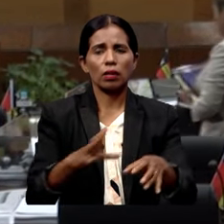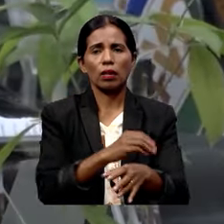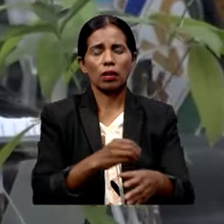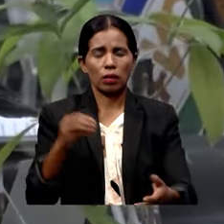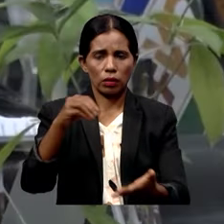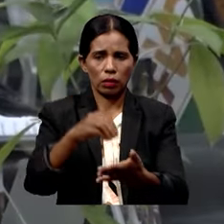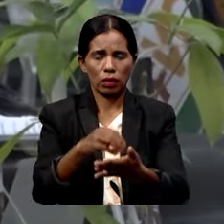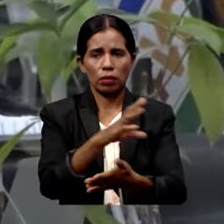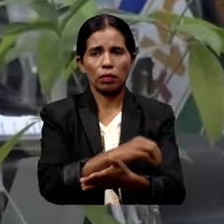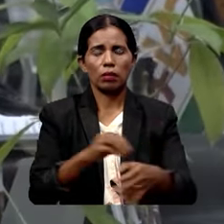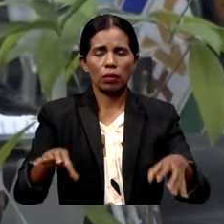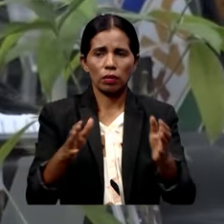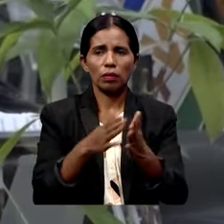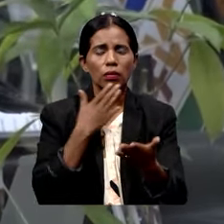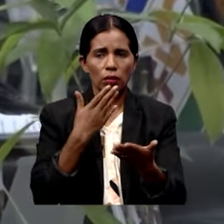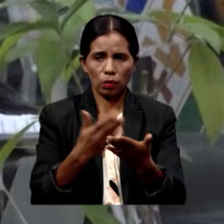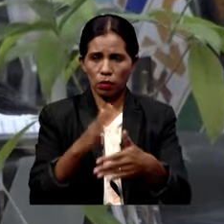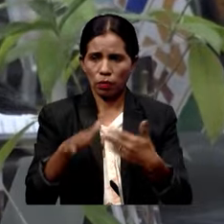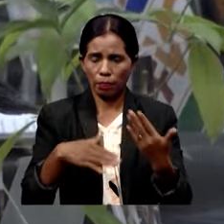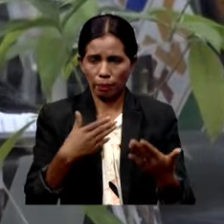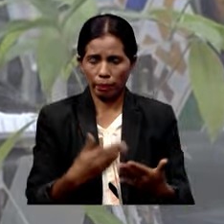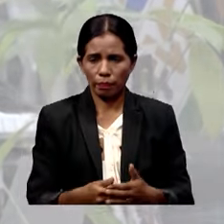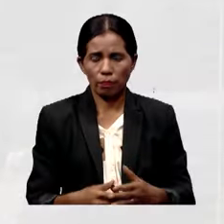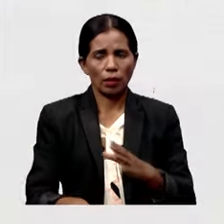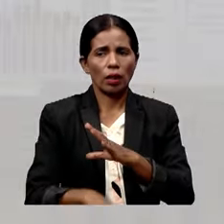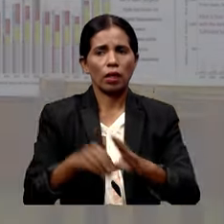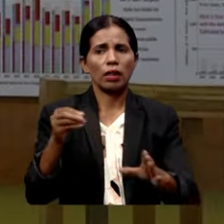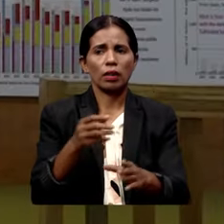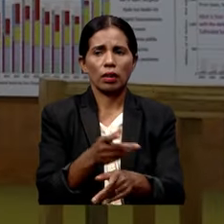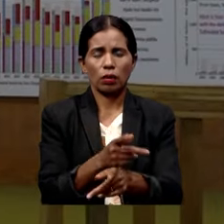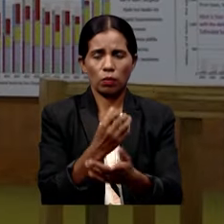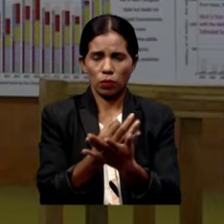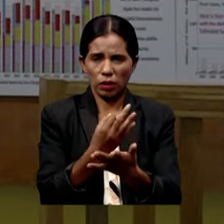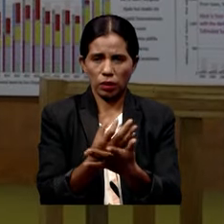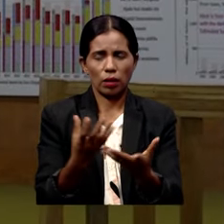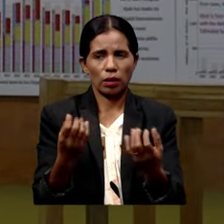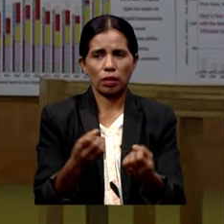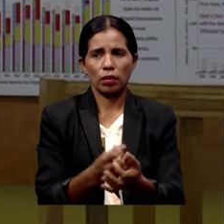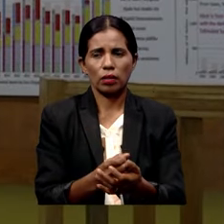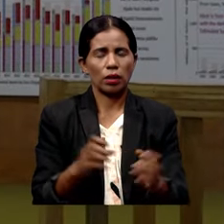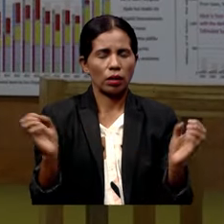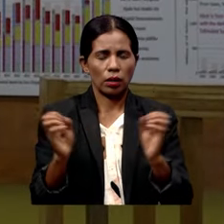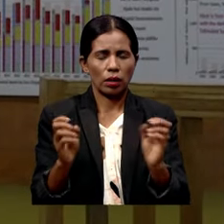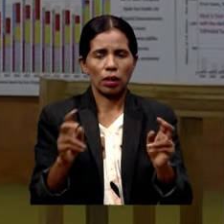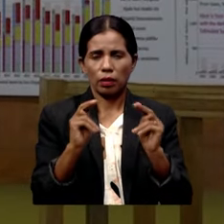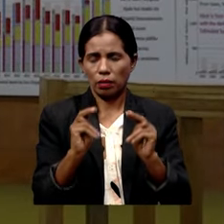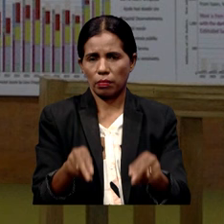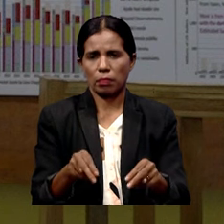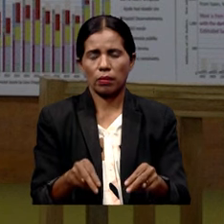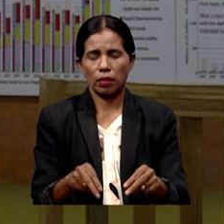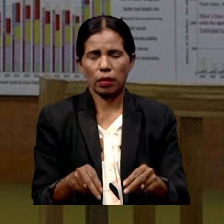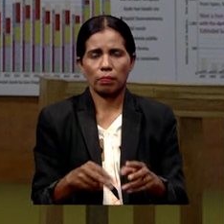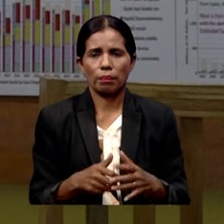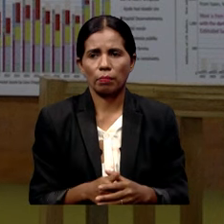reforsatan setor produktivu no estrategiku sira. Sai despejas sira nebe des necessario superful nebe